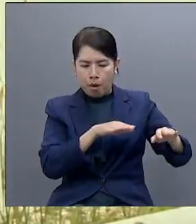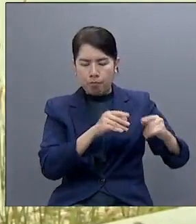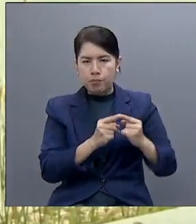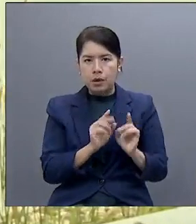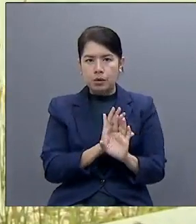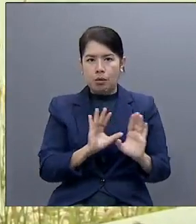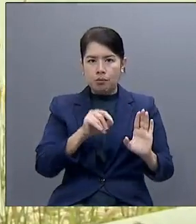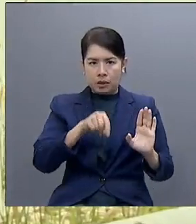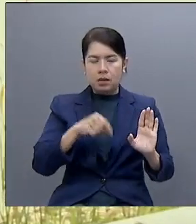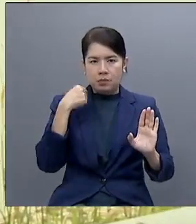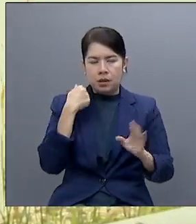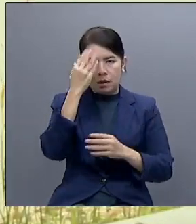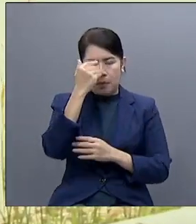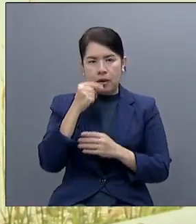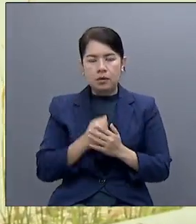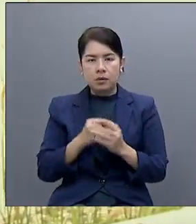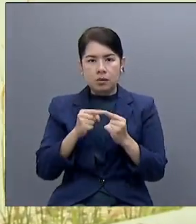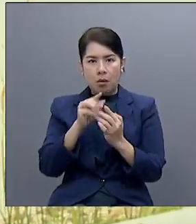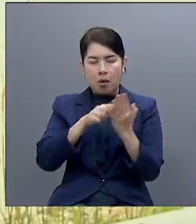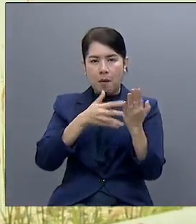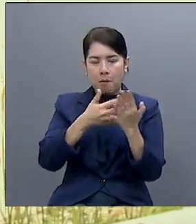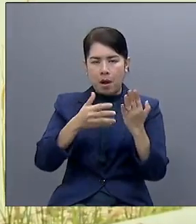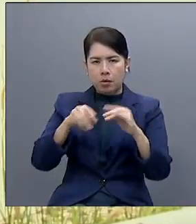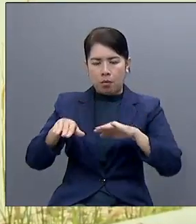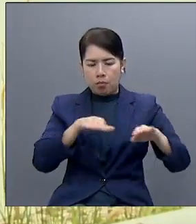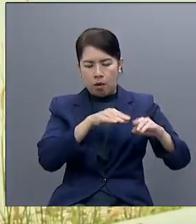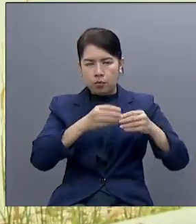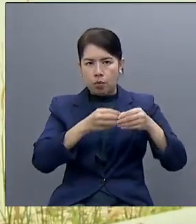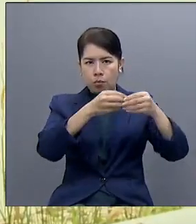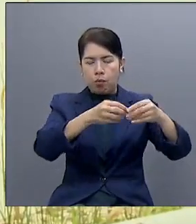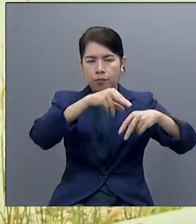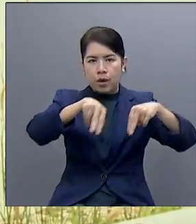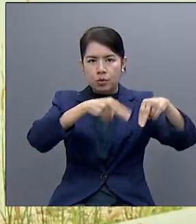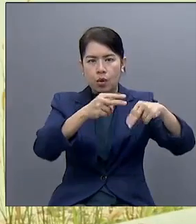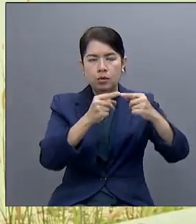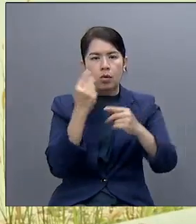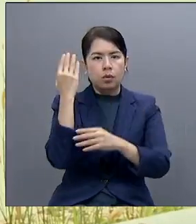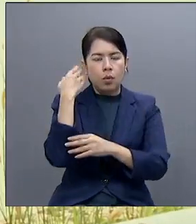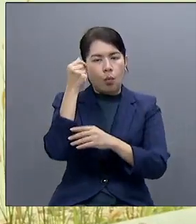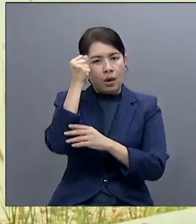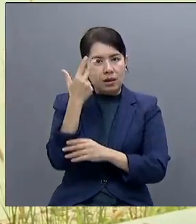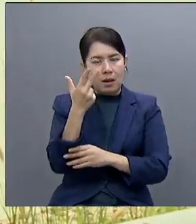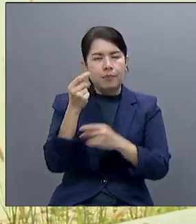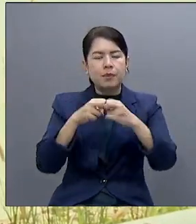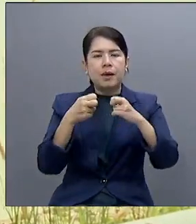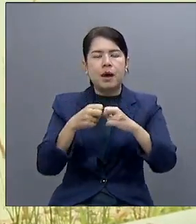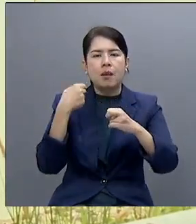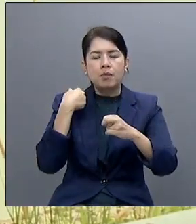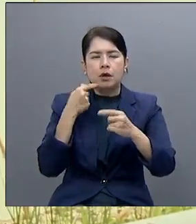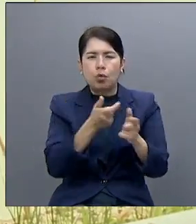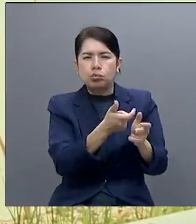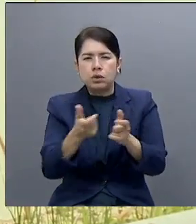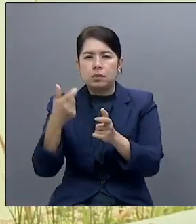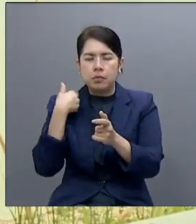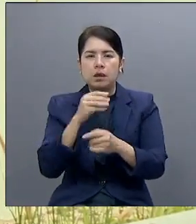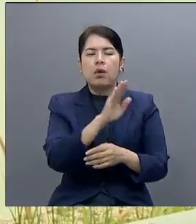ช้างเพื่อให้เตรียมพร้อมในการเข้าไปตรวจสอบที่เกิดเหตุที่เกิดการปะทะกันเมื่อ3วันก่อนหน้านี้ซึ่งนี่เป็นบรรย